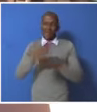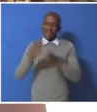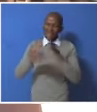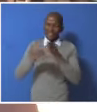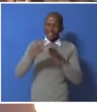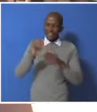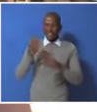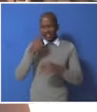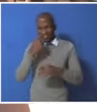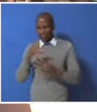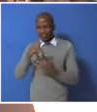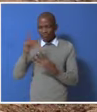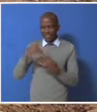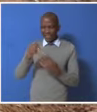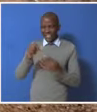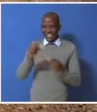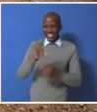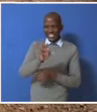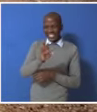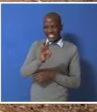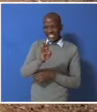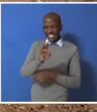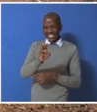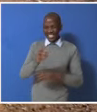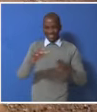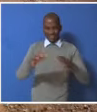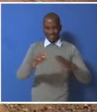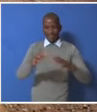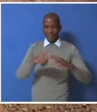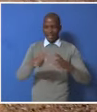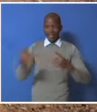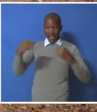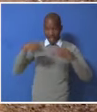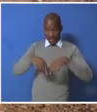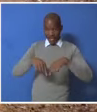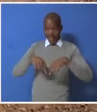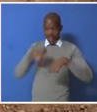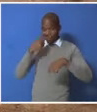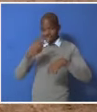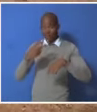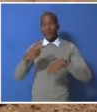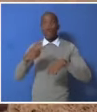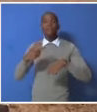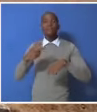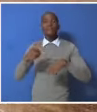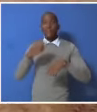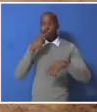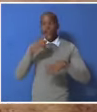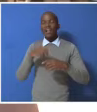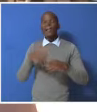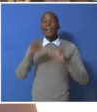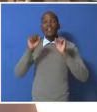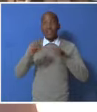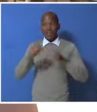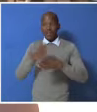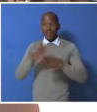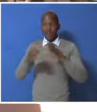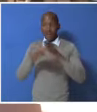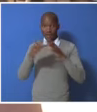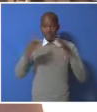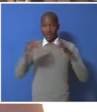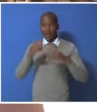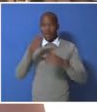ya nyenyane ya 6 cubic, but ga ba tsena mo farmong they realized gore go na le potential for growth, so